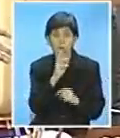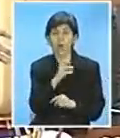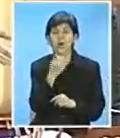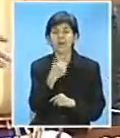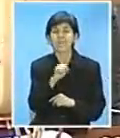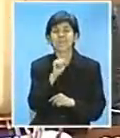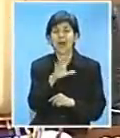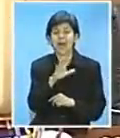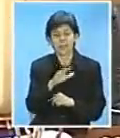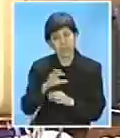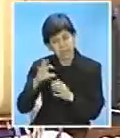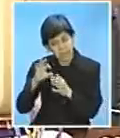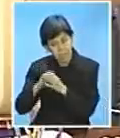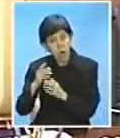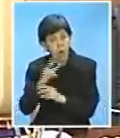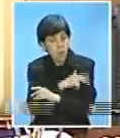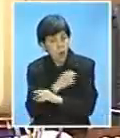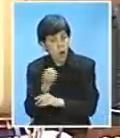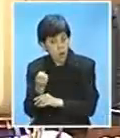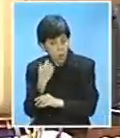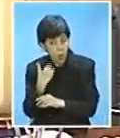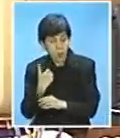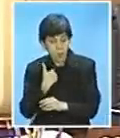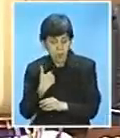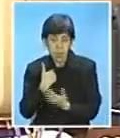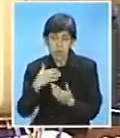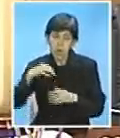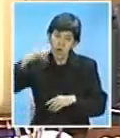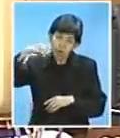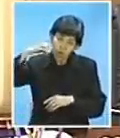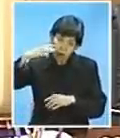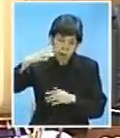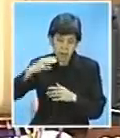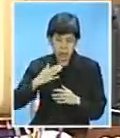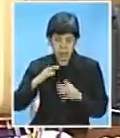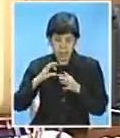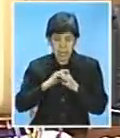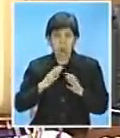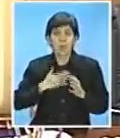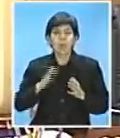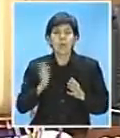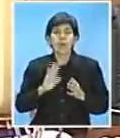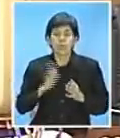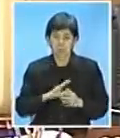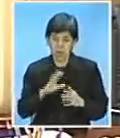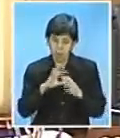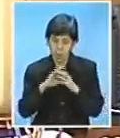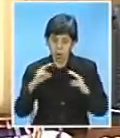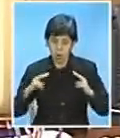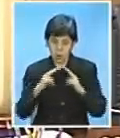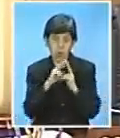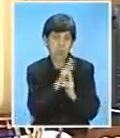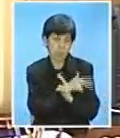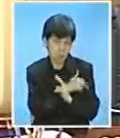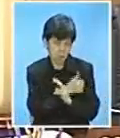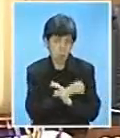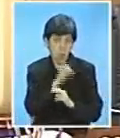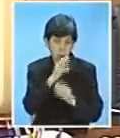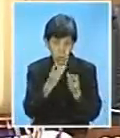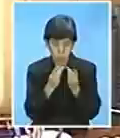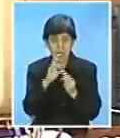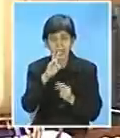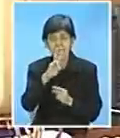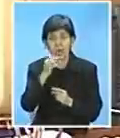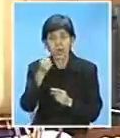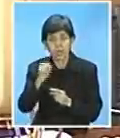615ส่วนดีเทลที่คุณหมอว่านั้นนะครับว่ามีการไฟดูดนั้นไม่ได้เกี่ยวกับผมนะท่านกล่าวว่ากระทรวงสาธารณสุขยืนยันตัวเลข